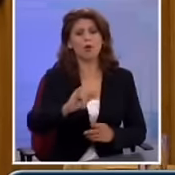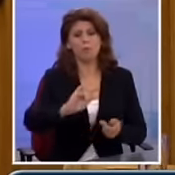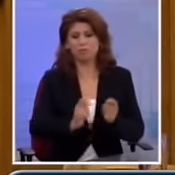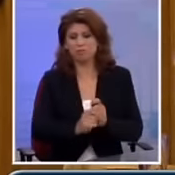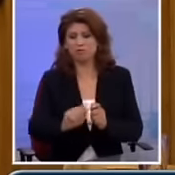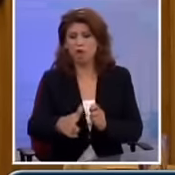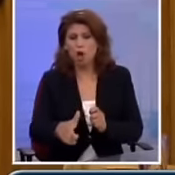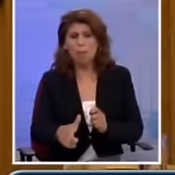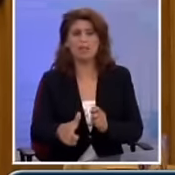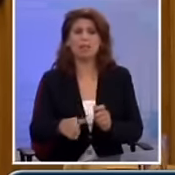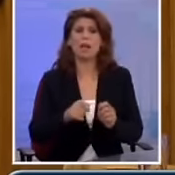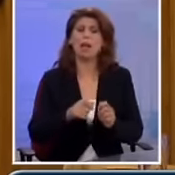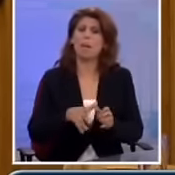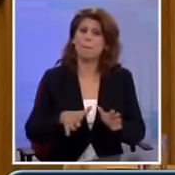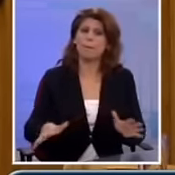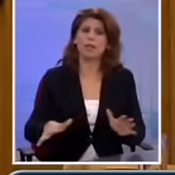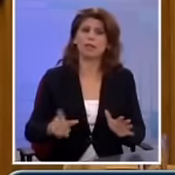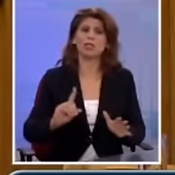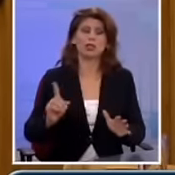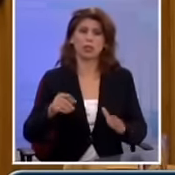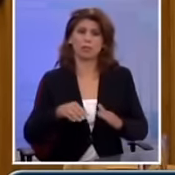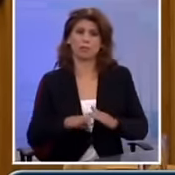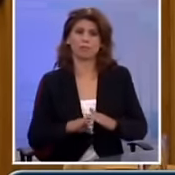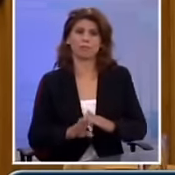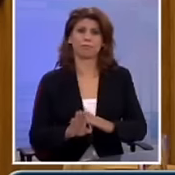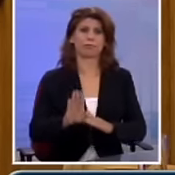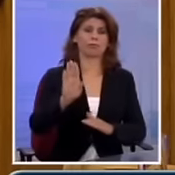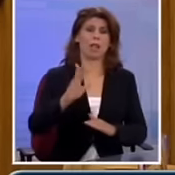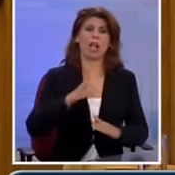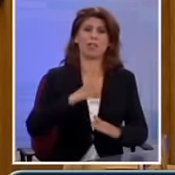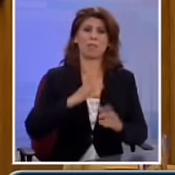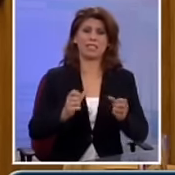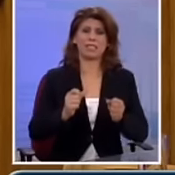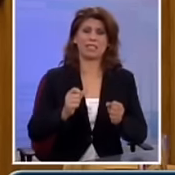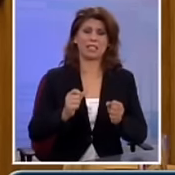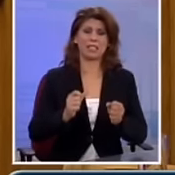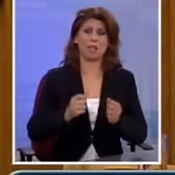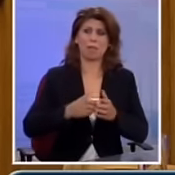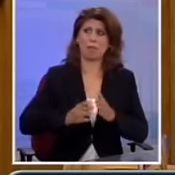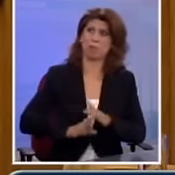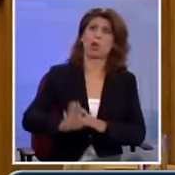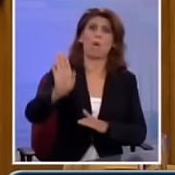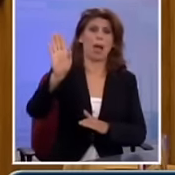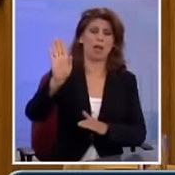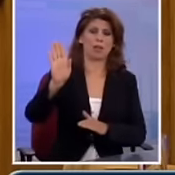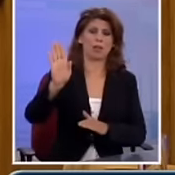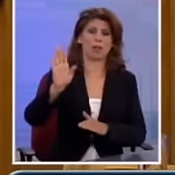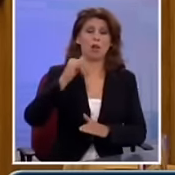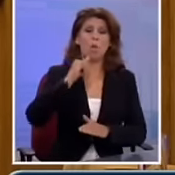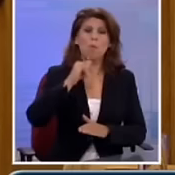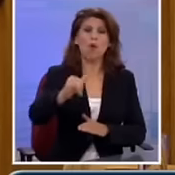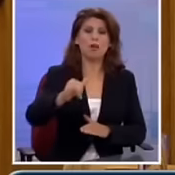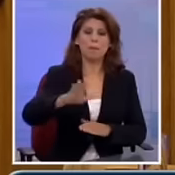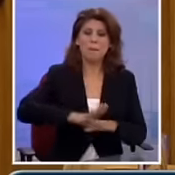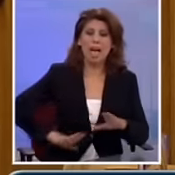φτωχοποίηση, στην επέκταση αντί της ανάσχεσης της ανθρωπιστικής κρίσης, στη μόνιμη υποβάθμιση της χώρας και της ευρύτερης